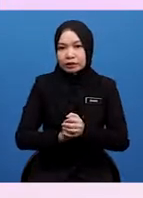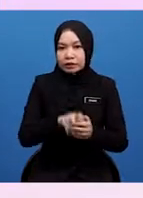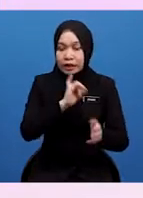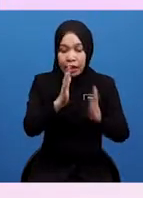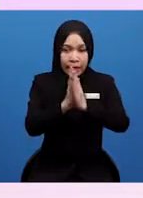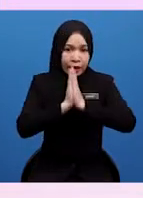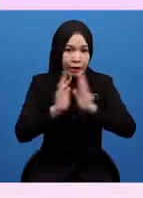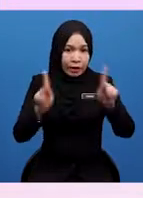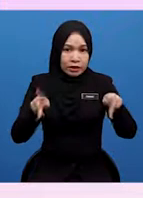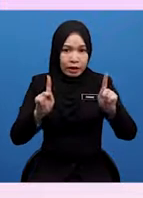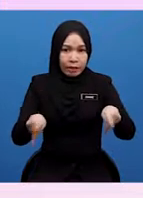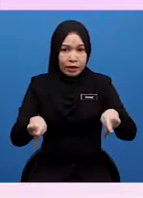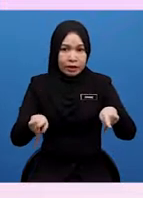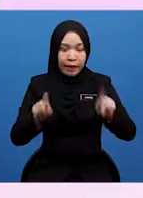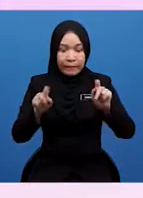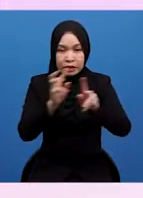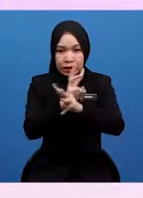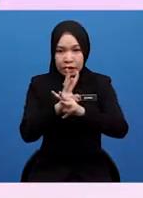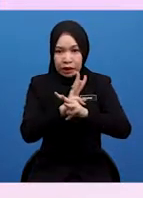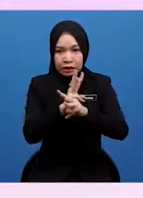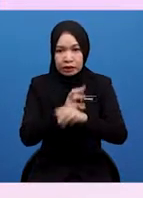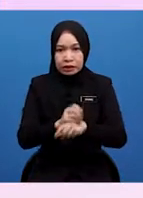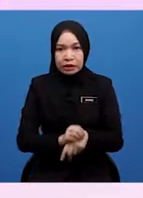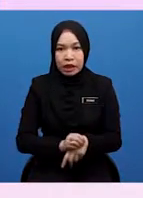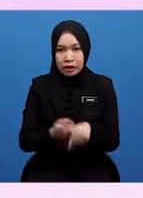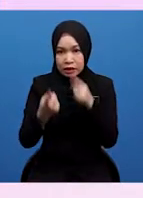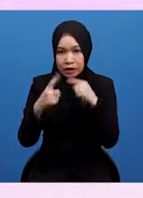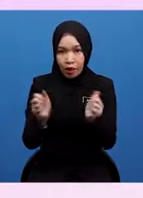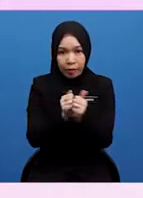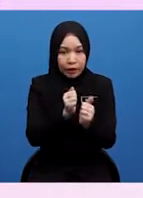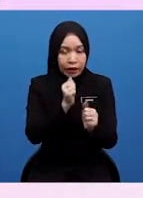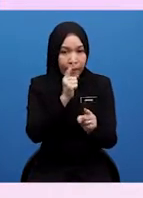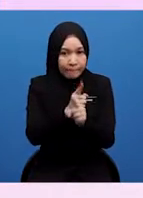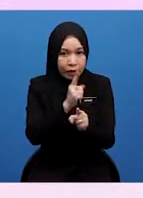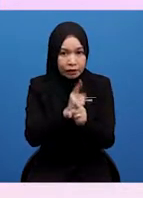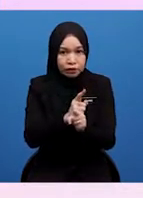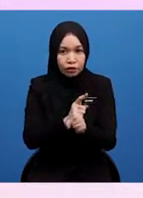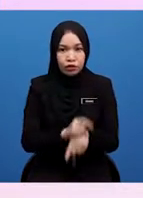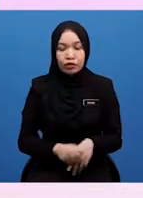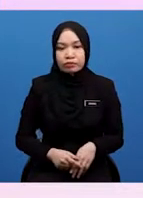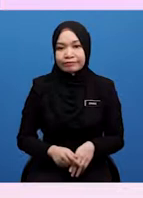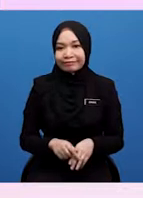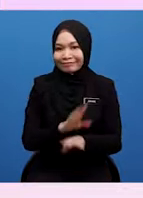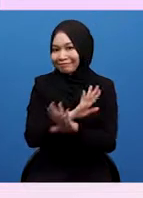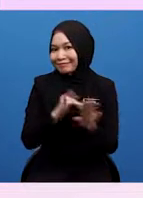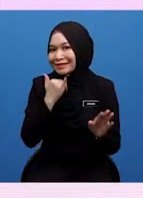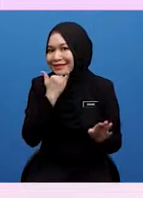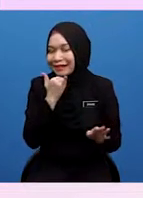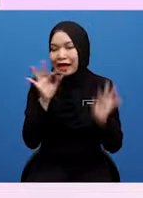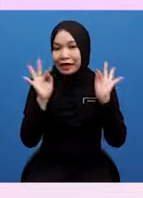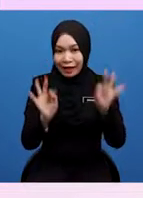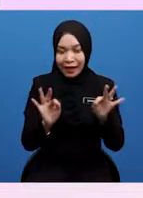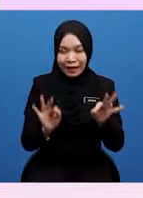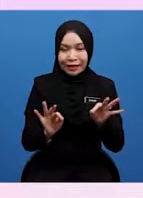berhati-hati kerana terdapat kehendak soalan yang akan mengelirukan pelajar. Sekiranya